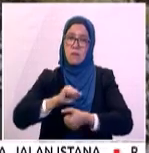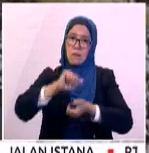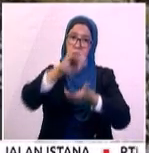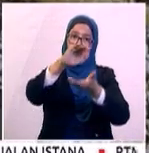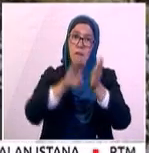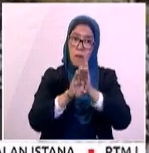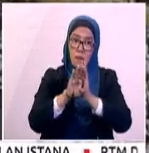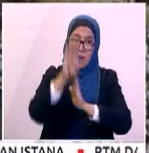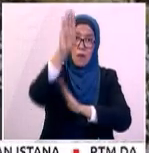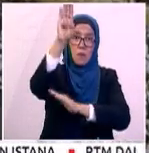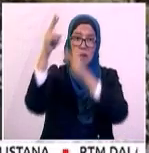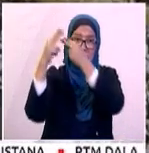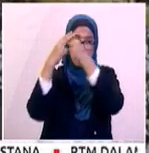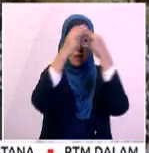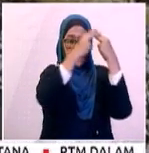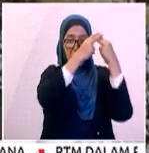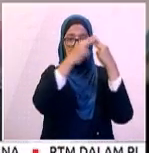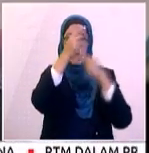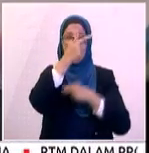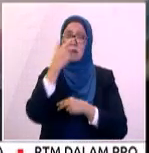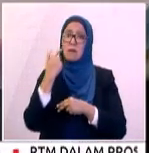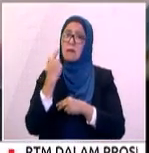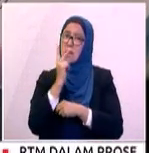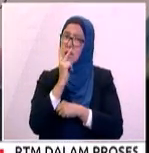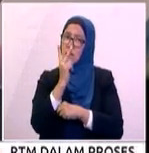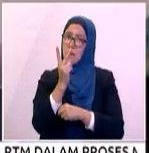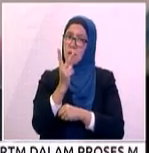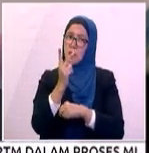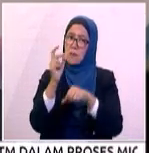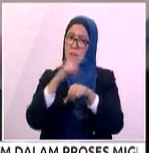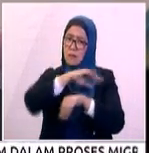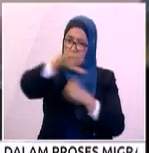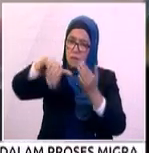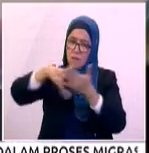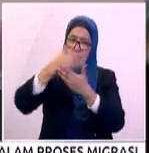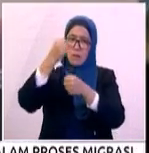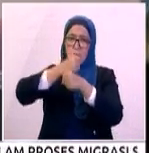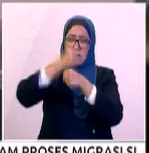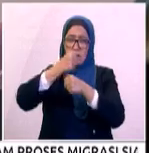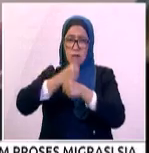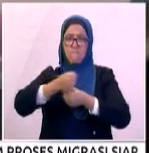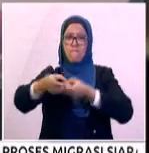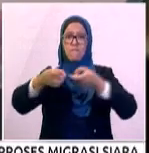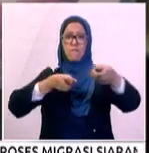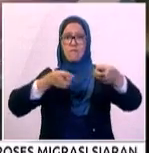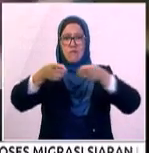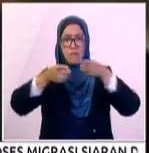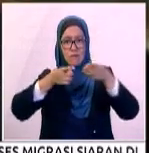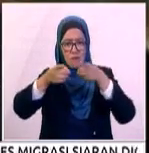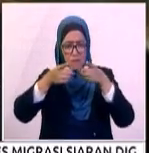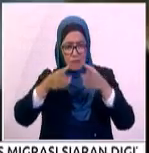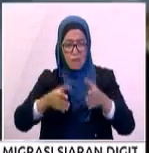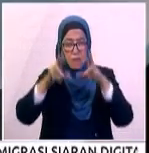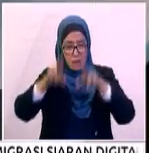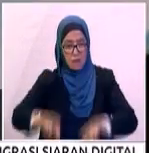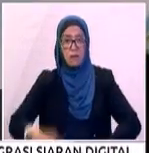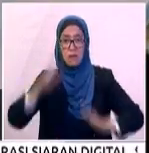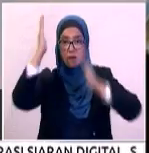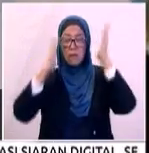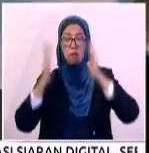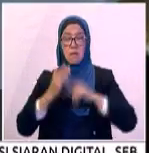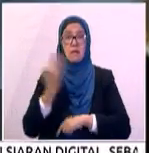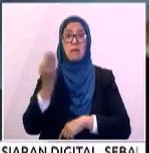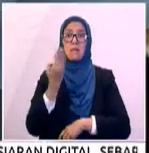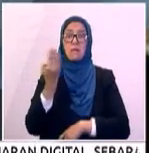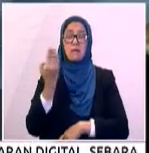nampak kita pun biasanya rakyat Malaysia biasanya bertugas berdisiplin dan kita memang agak